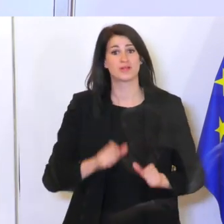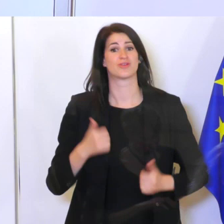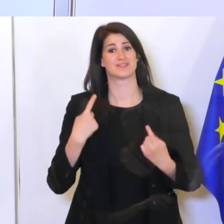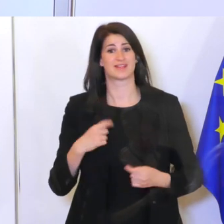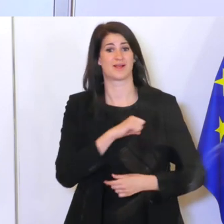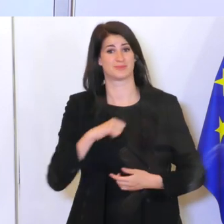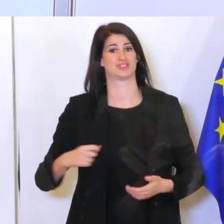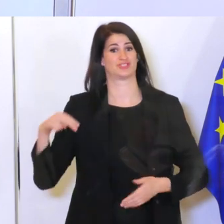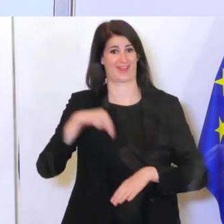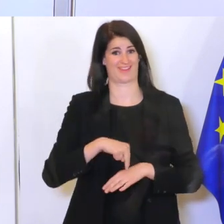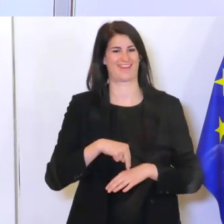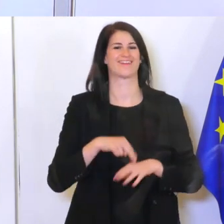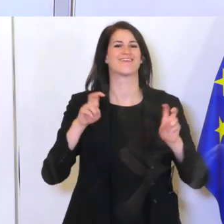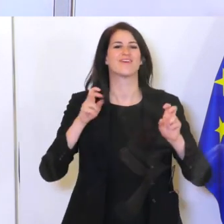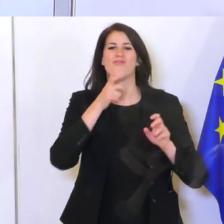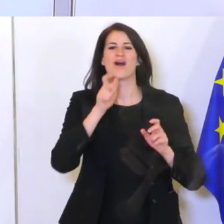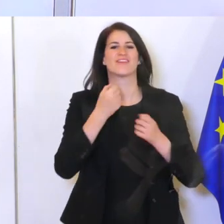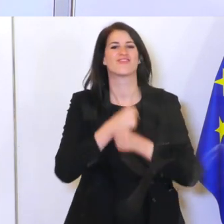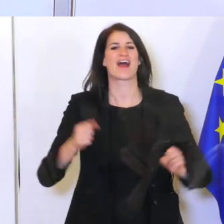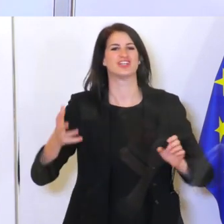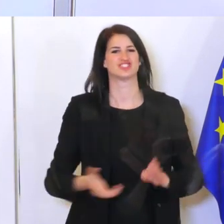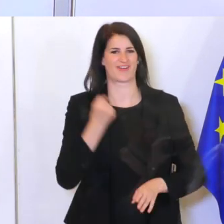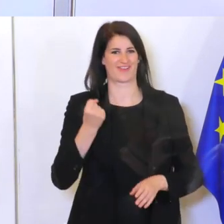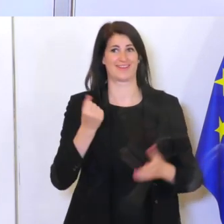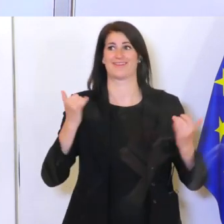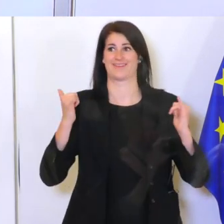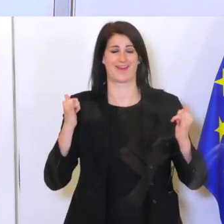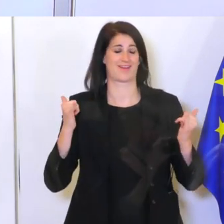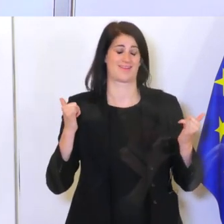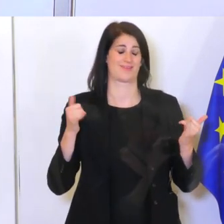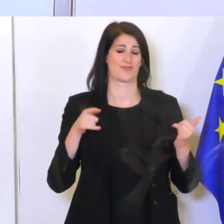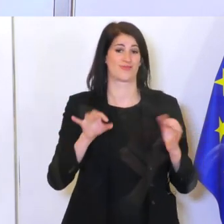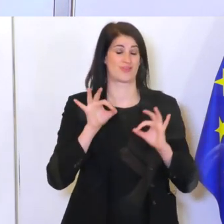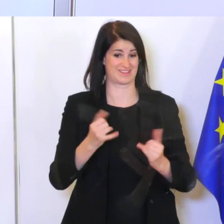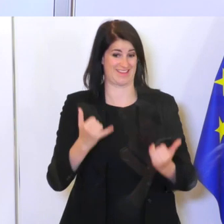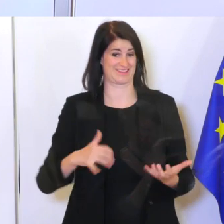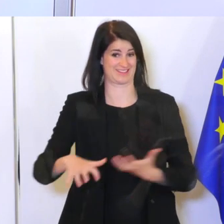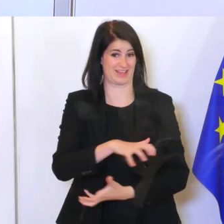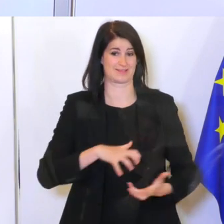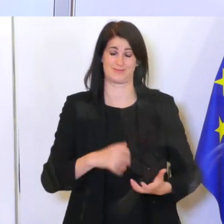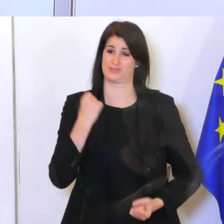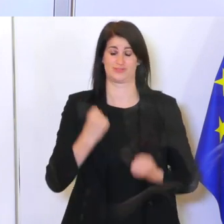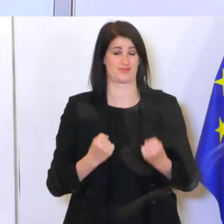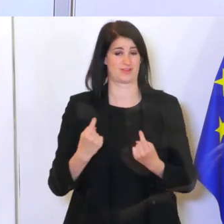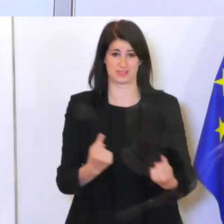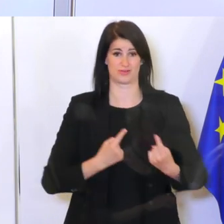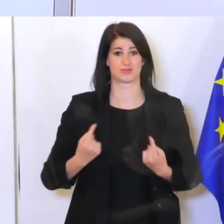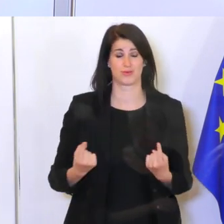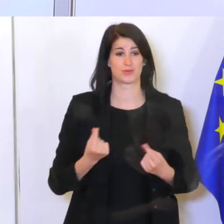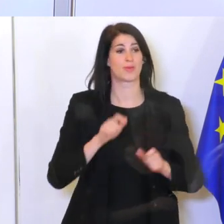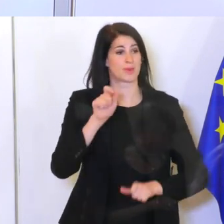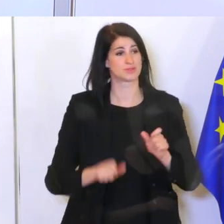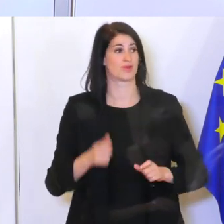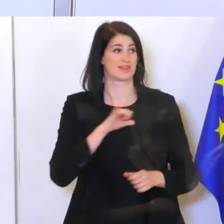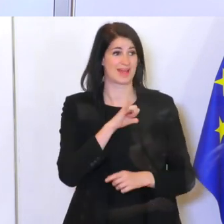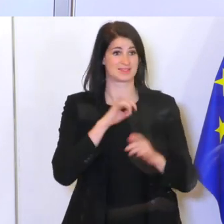und Künstler ist natürlich ein enormer. Es ist ein vielfältiger Schatz, für alle, jedenfalls für alle, die daran interessiert sind, und viele